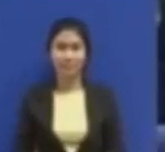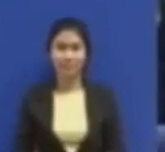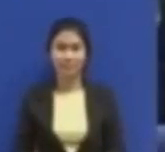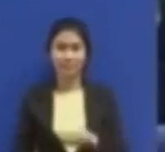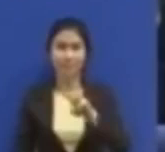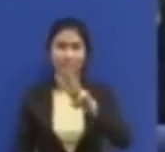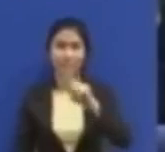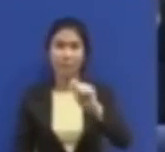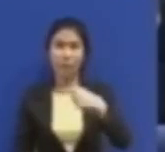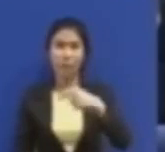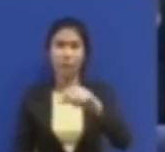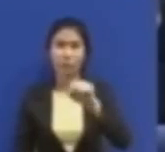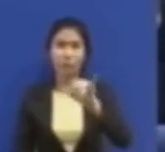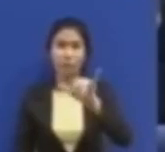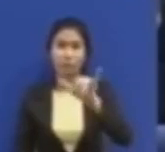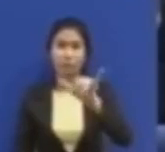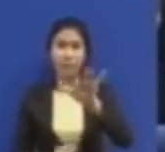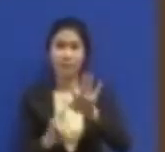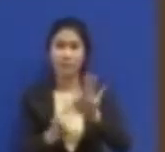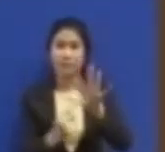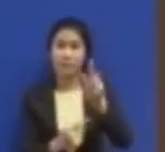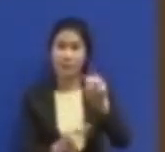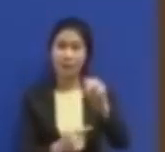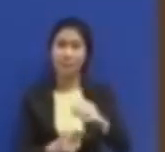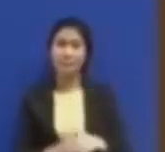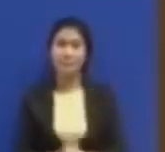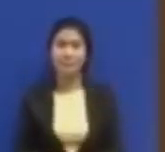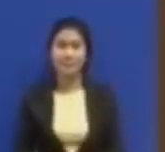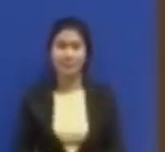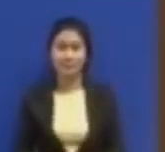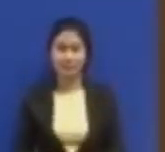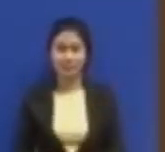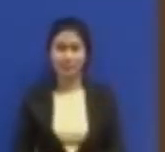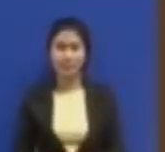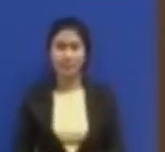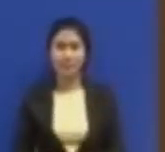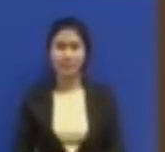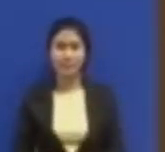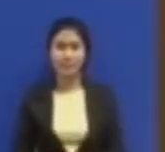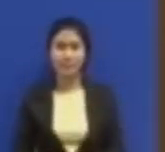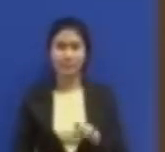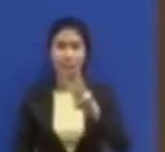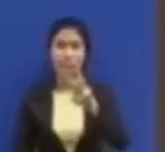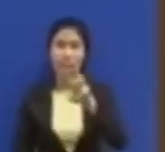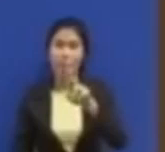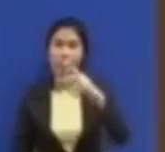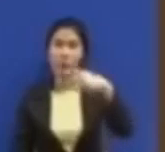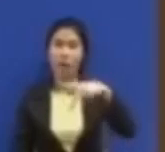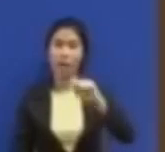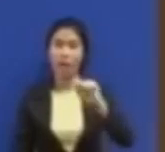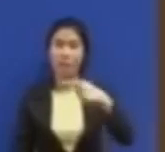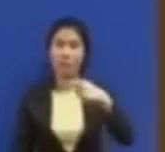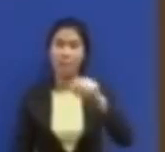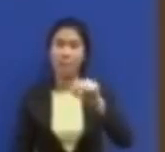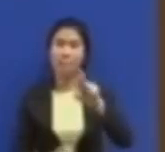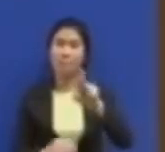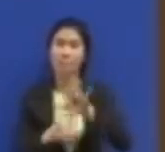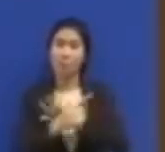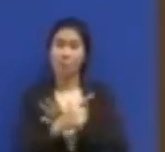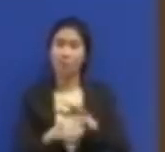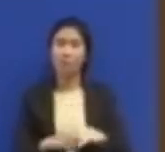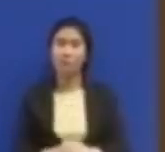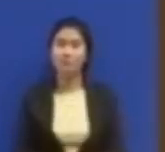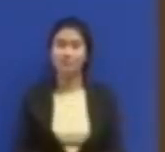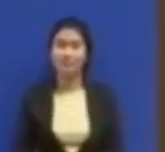ามเพ็งพาณิชย์ภักดี153พลเอกวรพงษ์สง่าเนตร